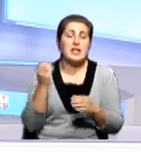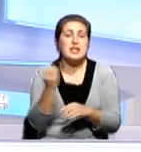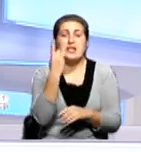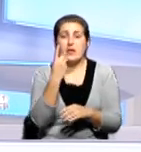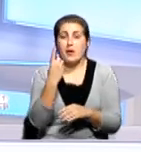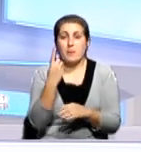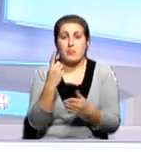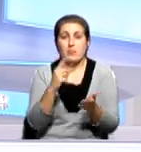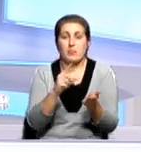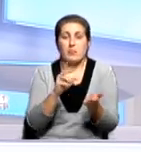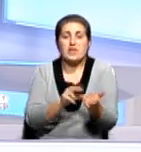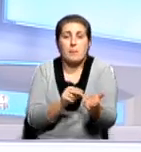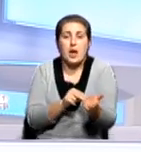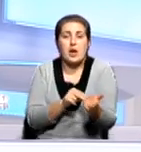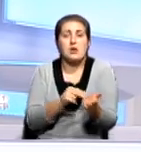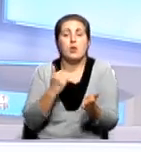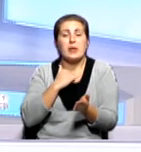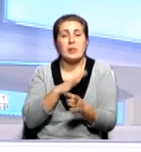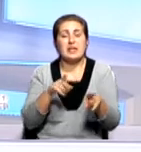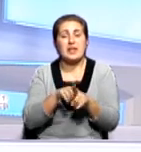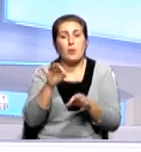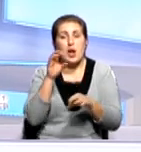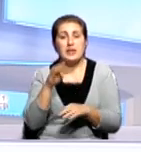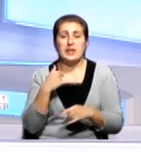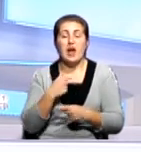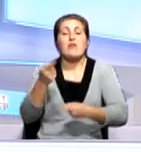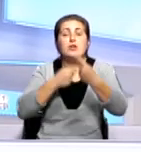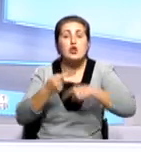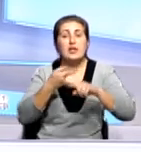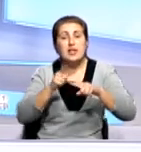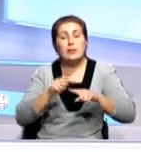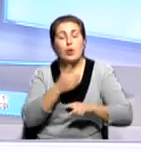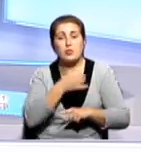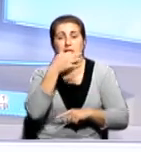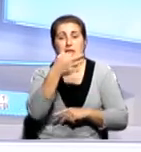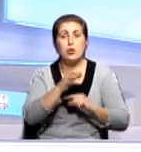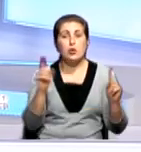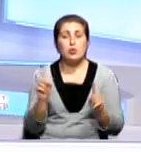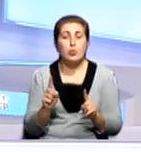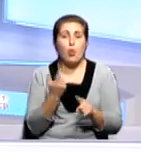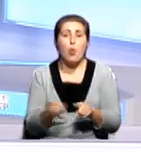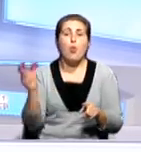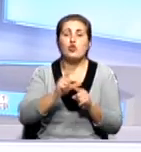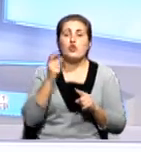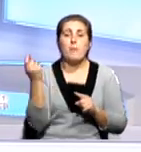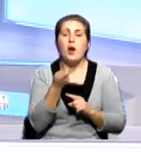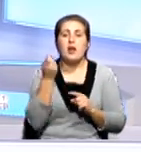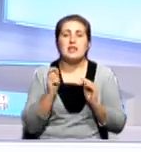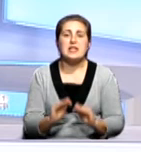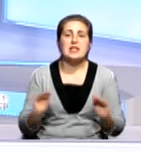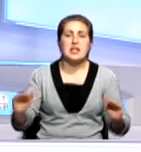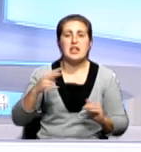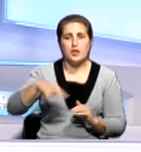экземпляре у нас были такие проекты опять-таки возвращаясь к этому хочу сказать что очень молодецкая